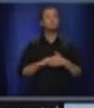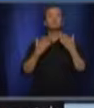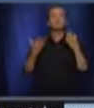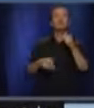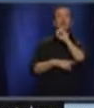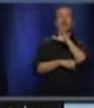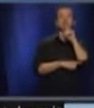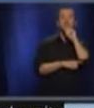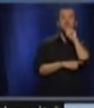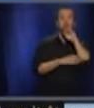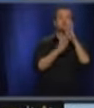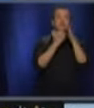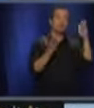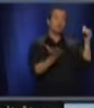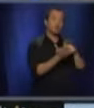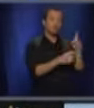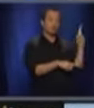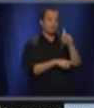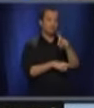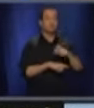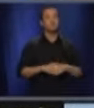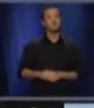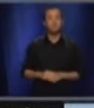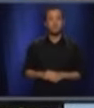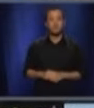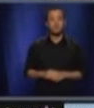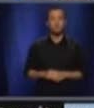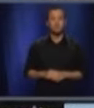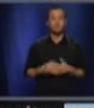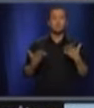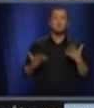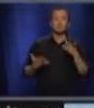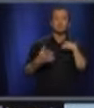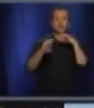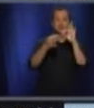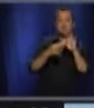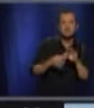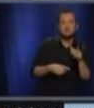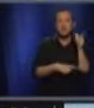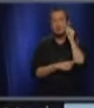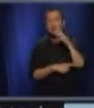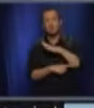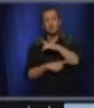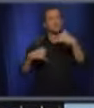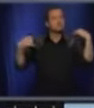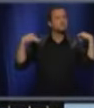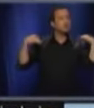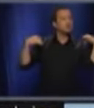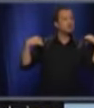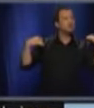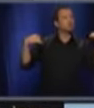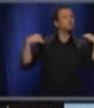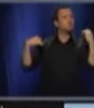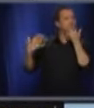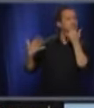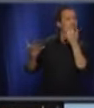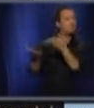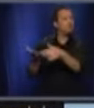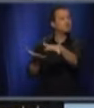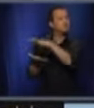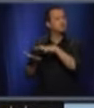Montréal. On aimerait avoir des petites précisions, parce qu'on n'a pas entendu parler, par exemple, des gyms. Est-ce que les gyms, pour